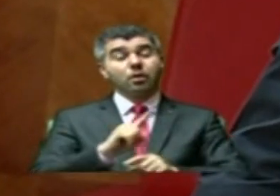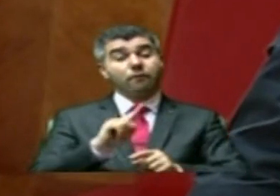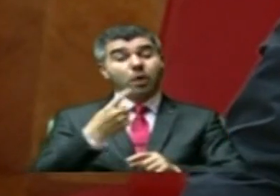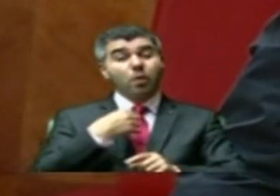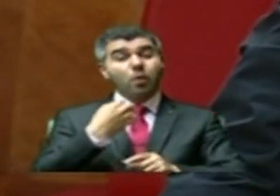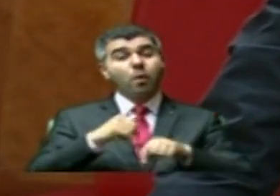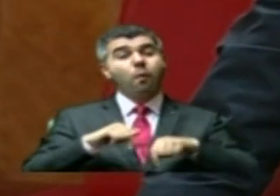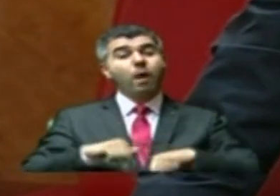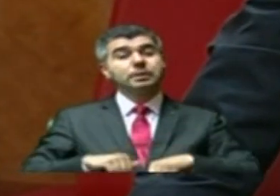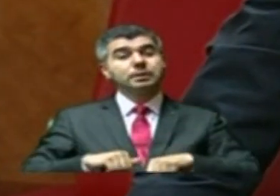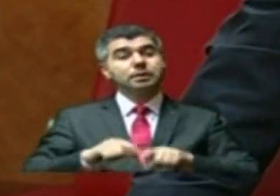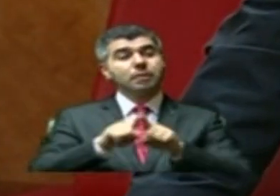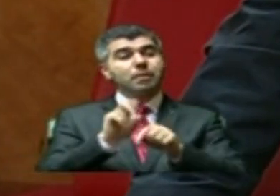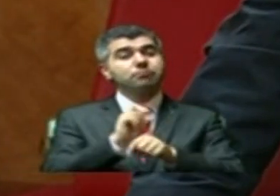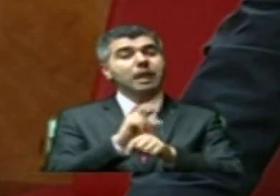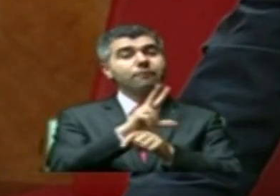المغرب.